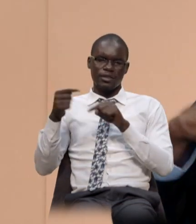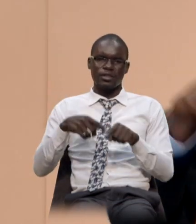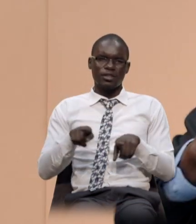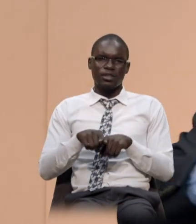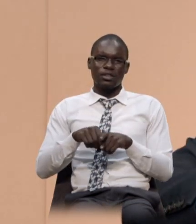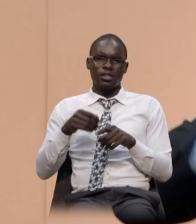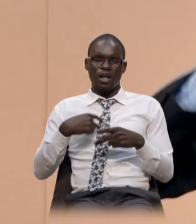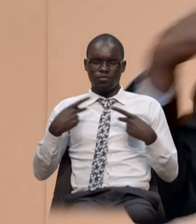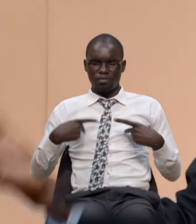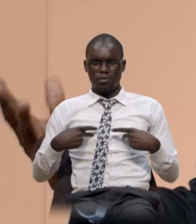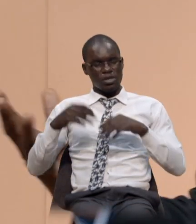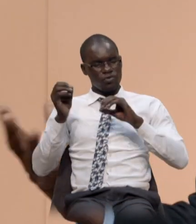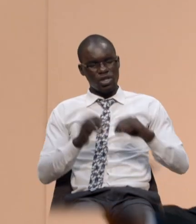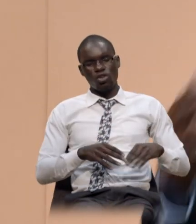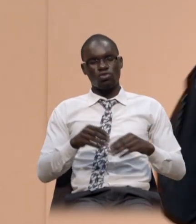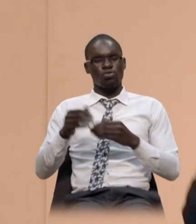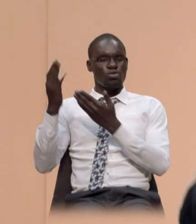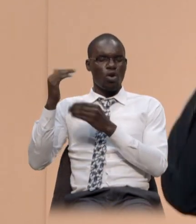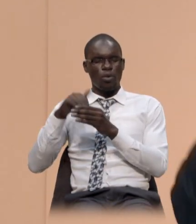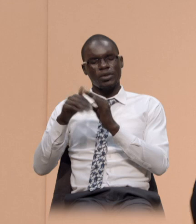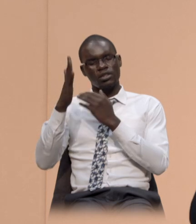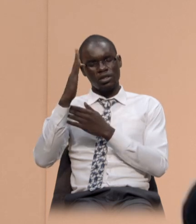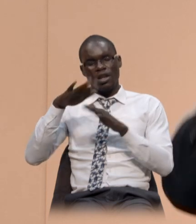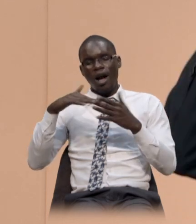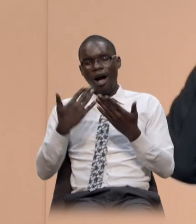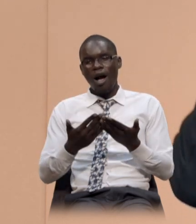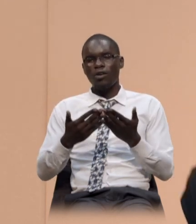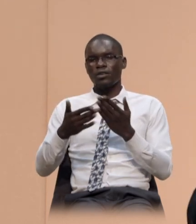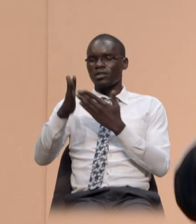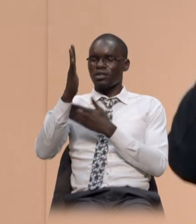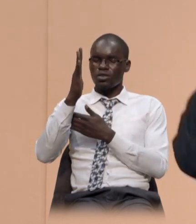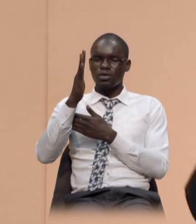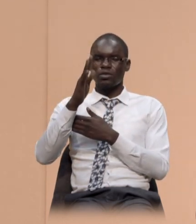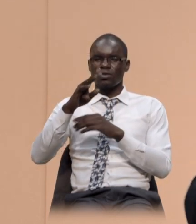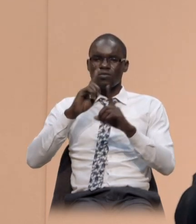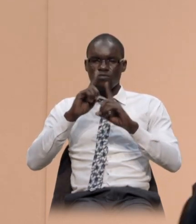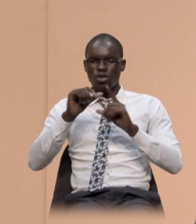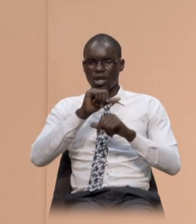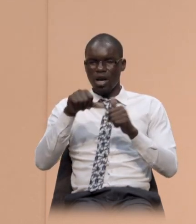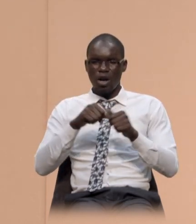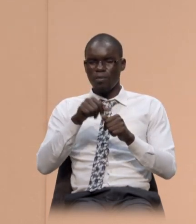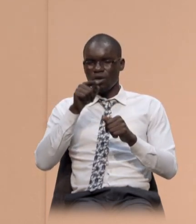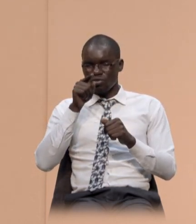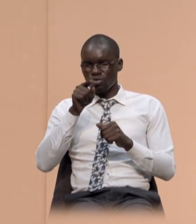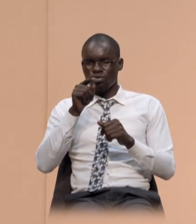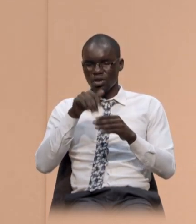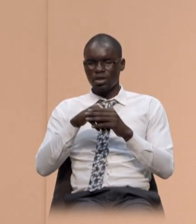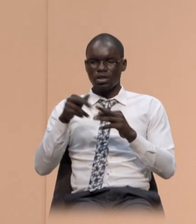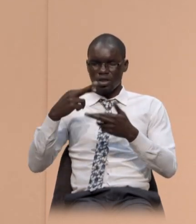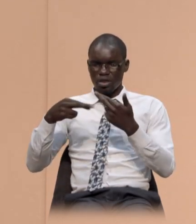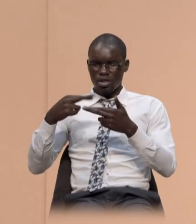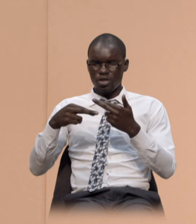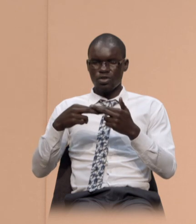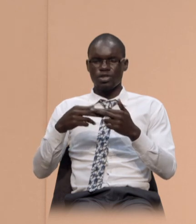ikasababisha hata watu wamepoteza matumaini ndani ya Mungu. How is God addressing you in his relationship with